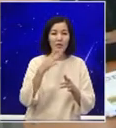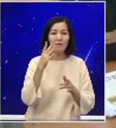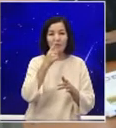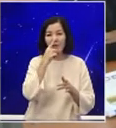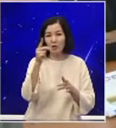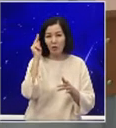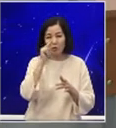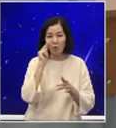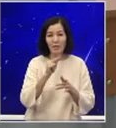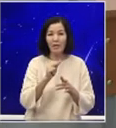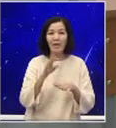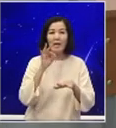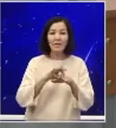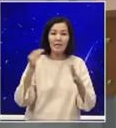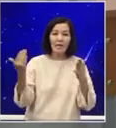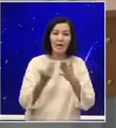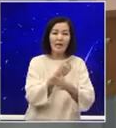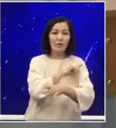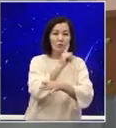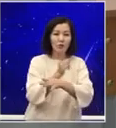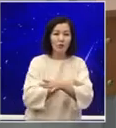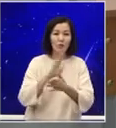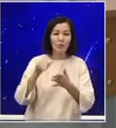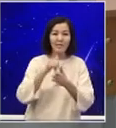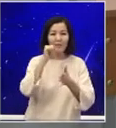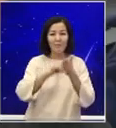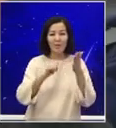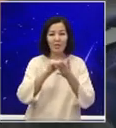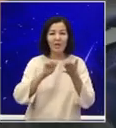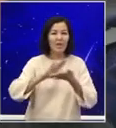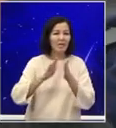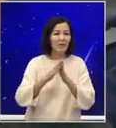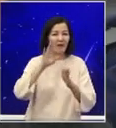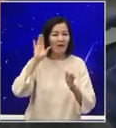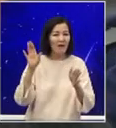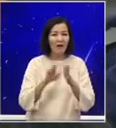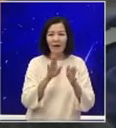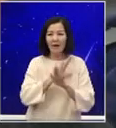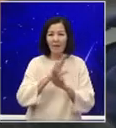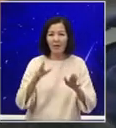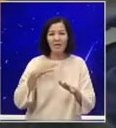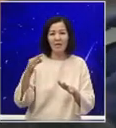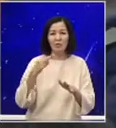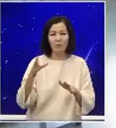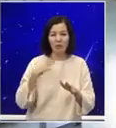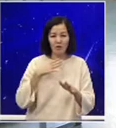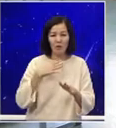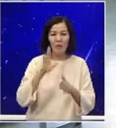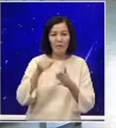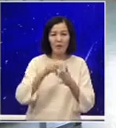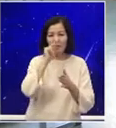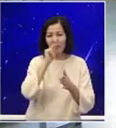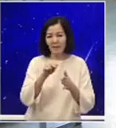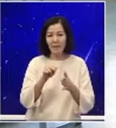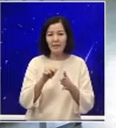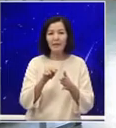қашықтан оқитындар. Дерттің қайта күшеюінің басты себебі халық эпидахуалға қарамай санитарлық талаптарға селқостық танытып жүрген, дейді